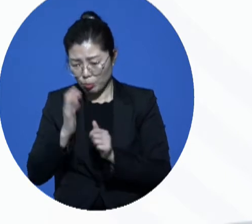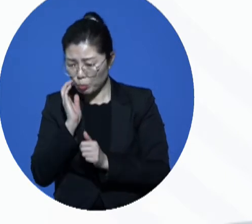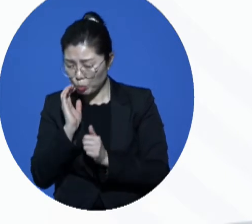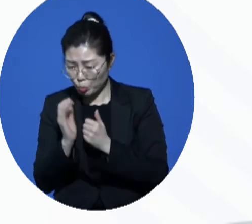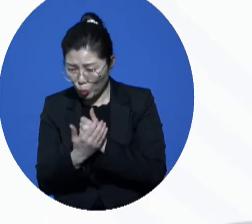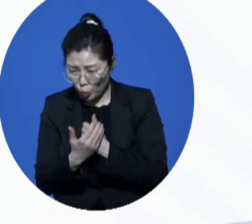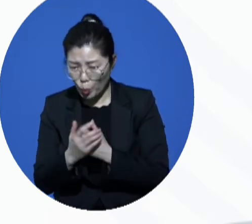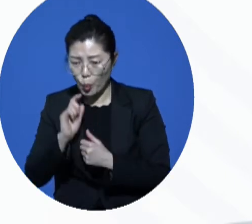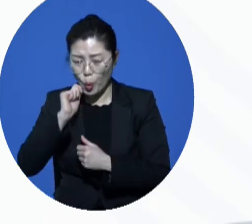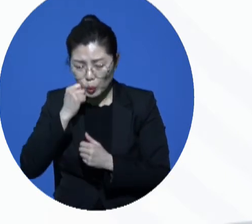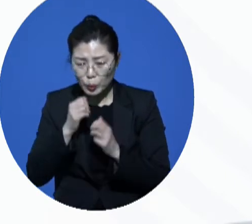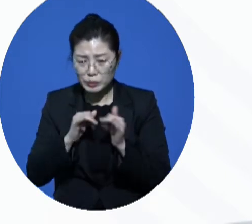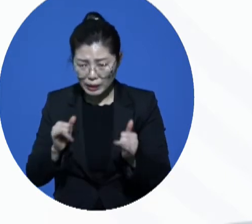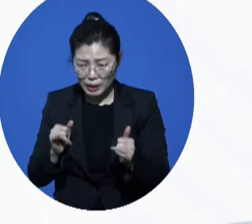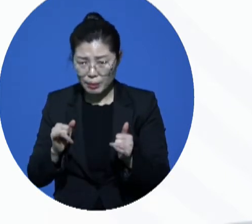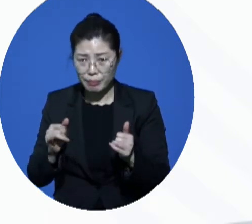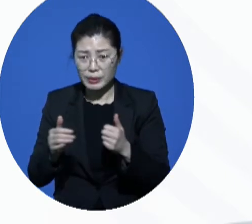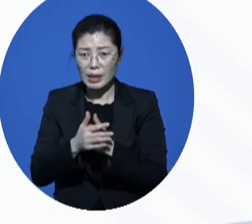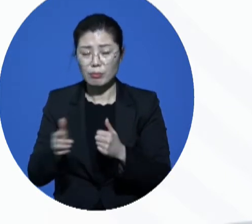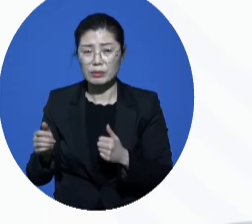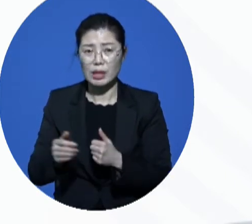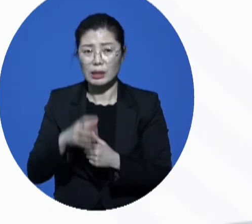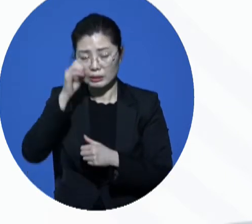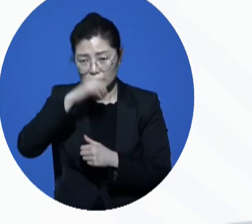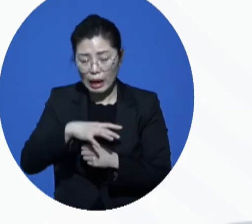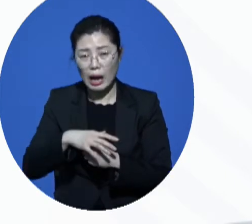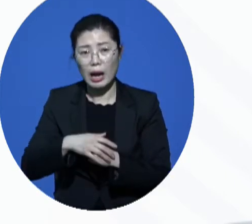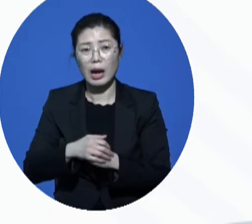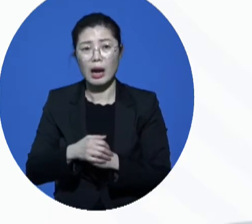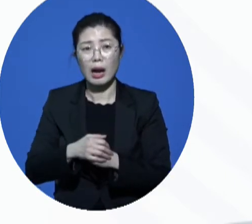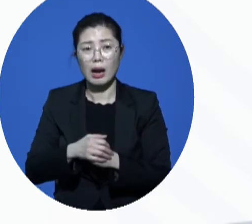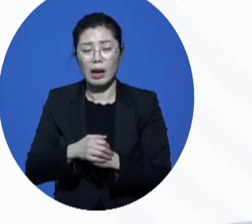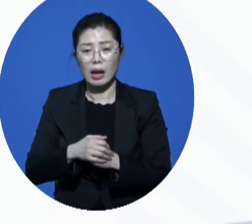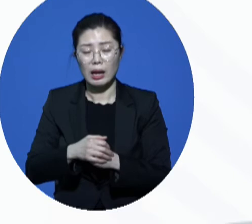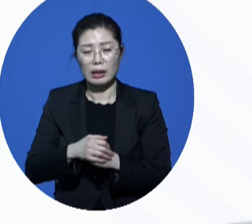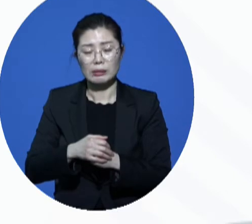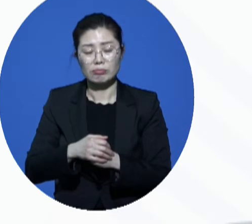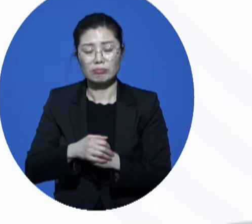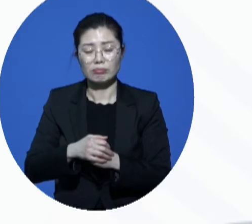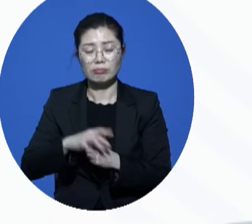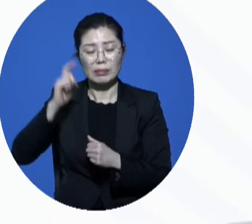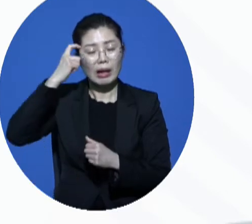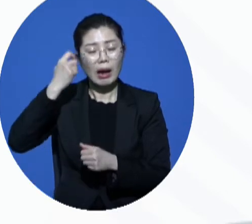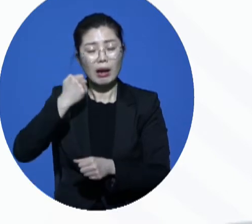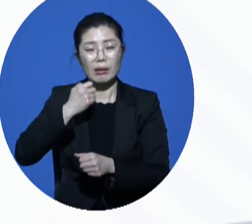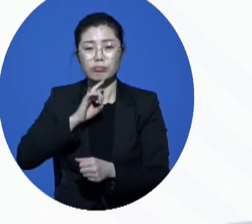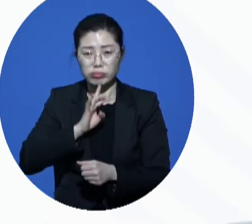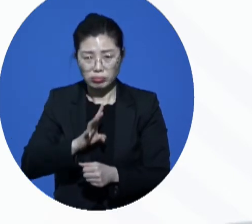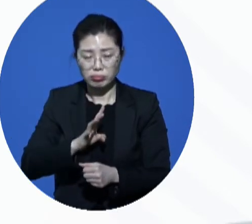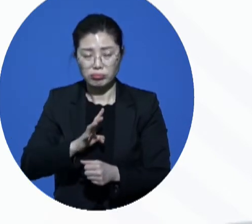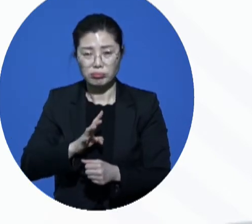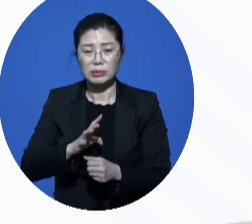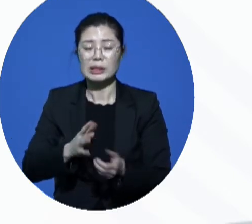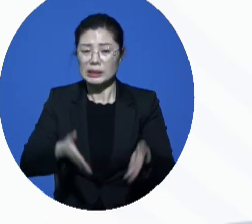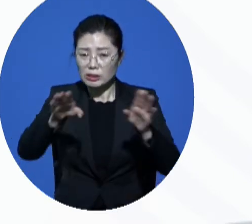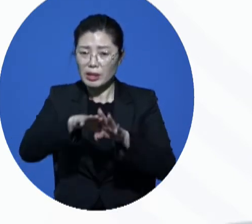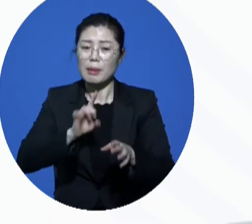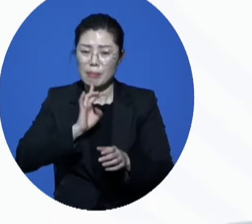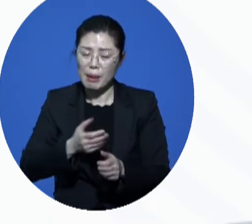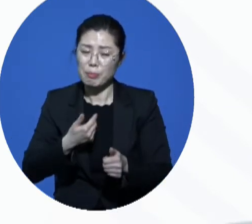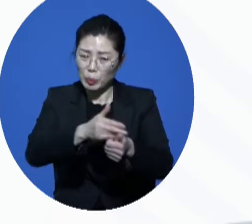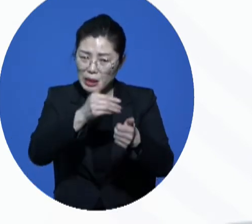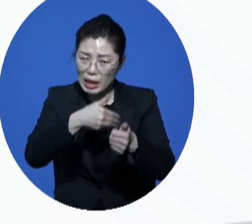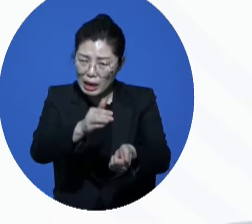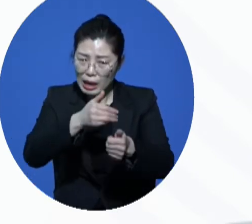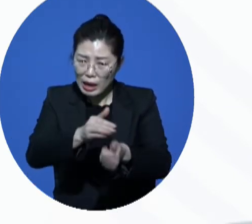장애인들이 지역사회에서 그리고 나의 집을 가진 존재로 살아갈 수 없음을 전제하고 시설의 필요성들을 강조하는 법의 내용들이